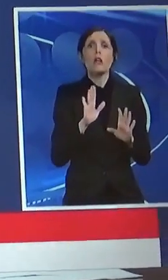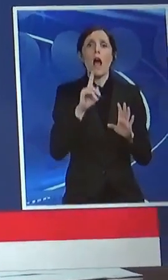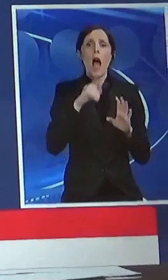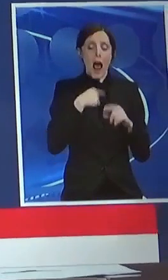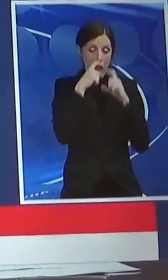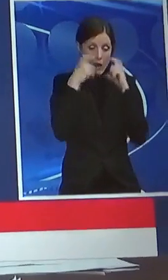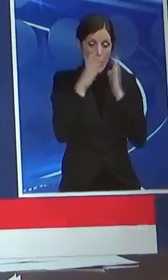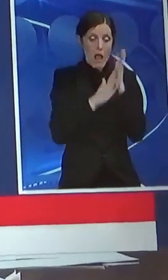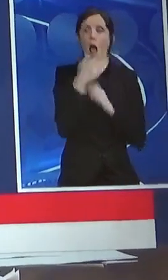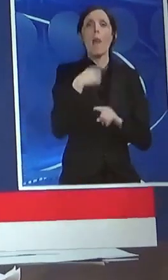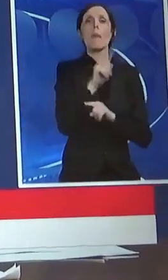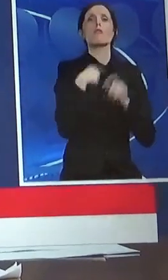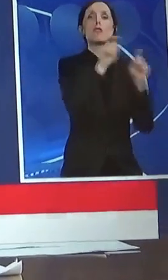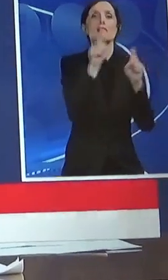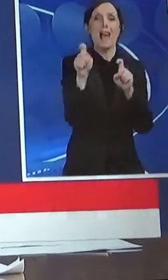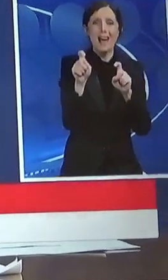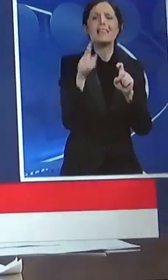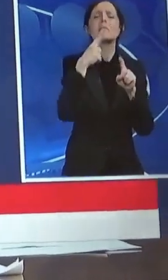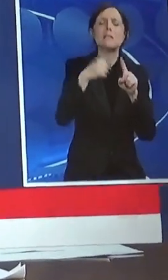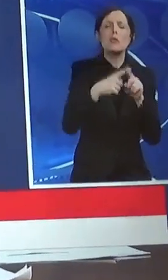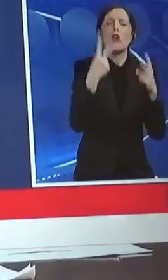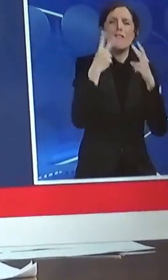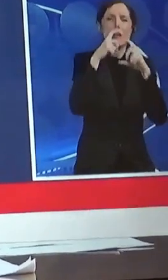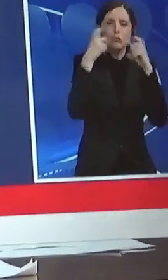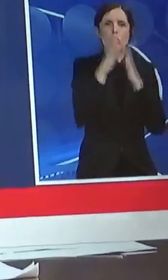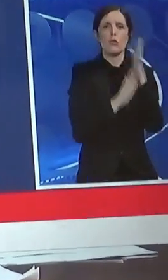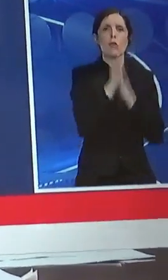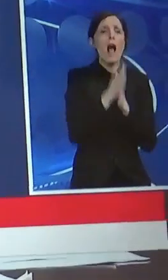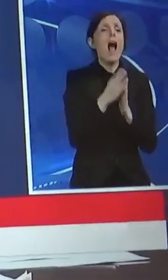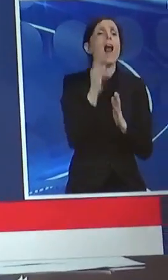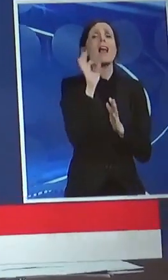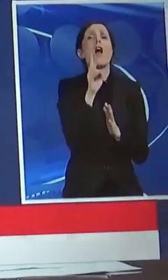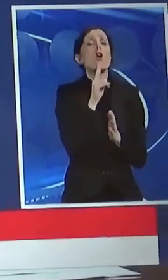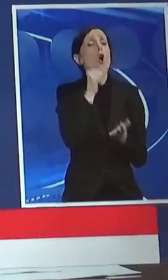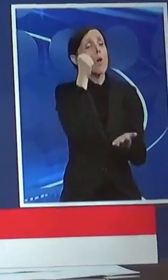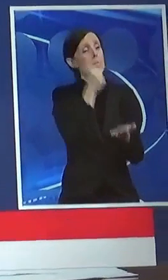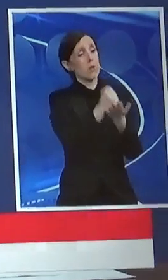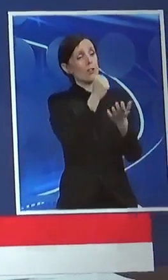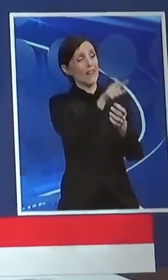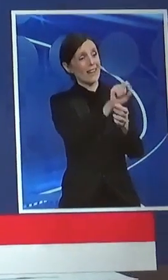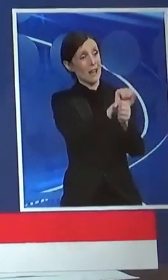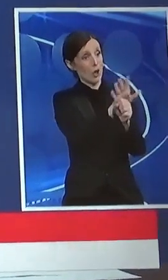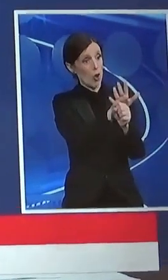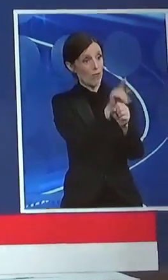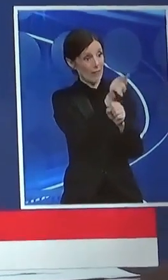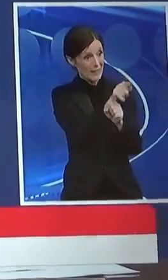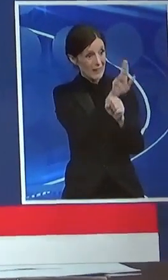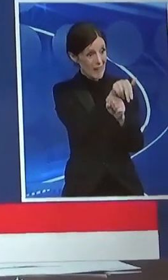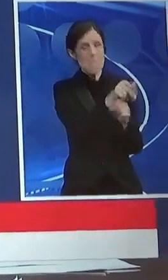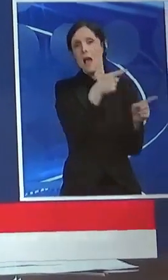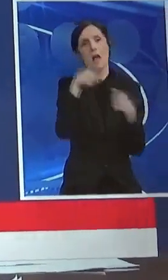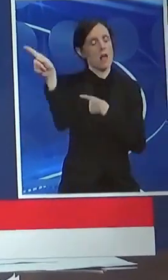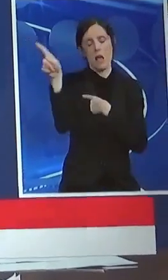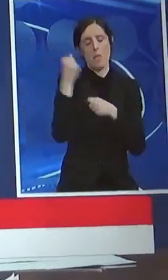oni koji su pozitivni svakako se udaljavaju s posla i ne mogu raditi dok se